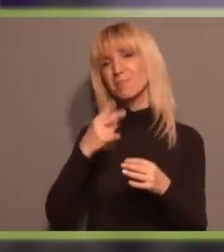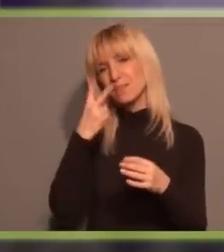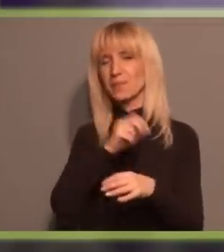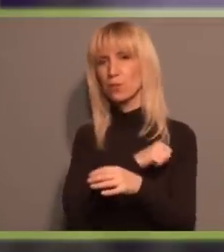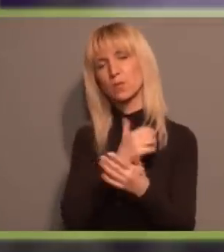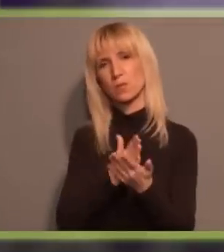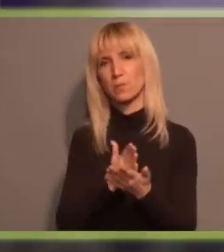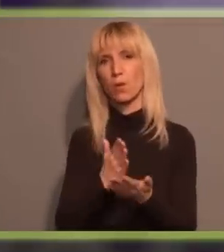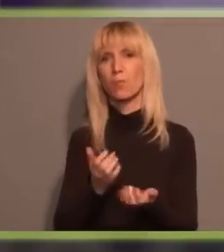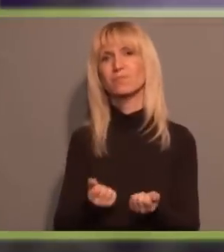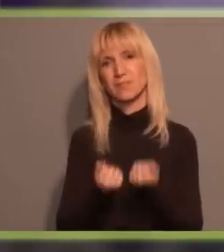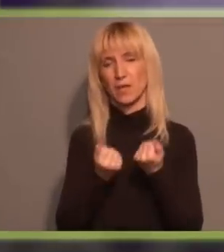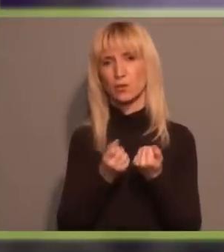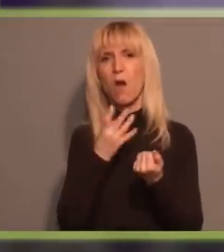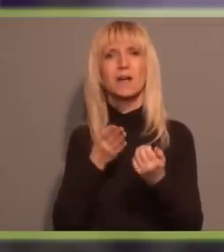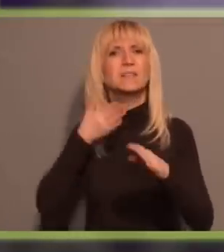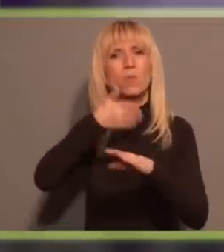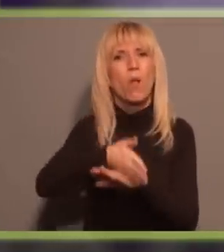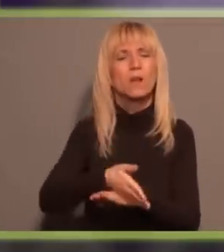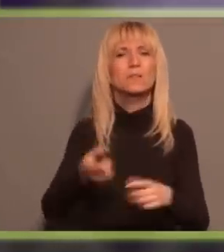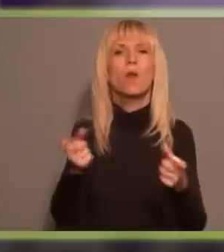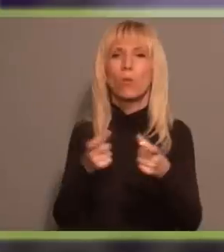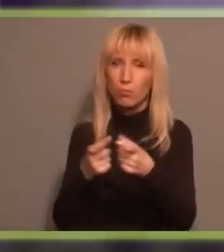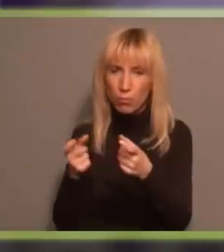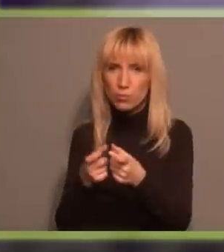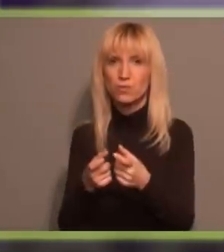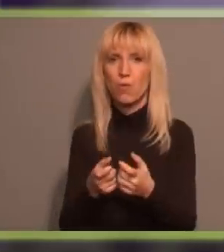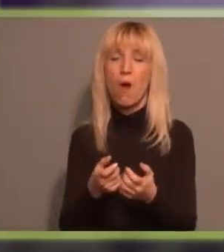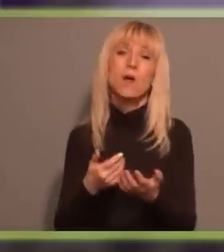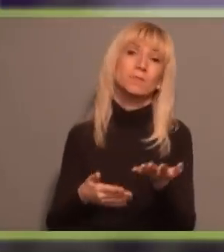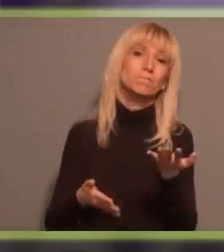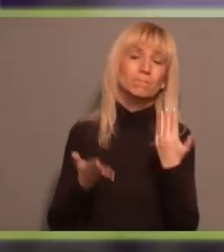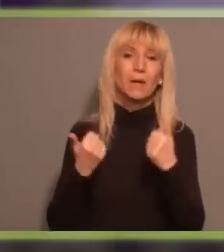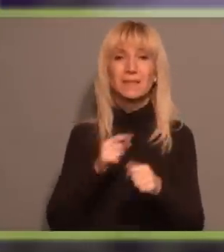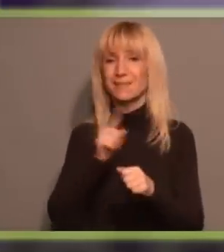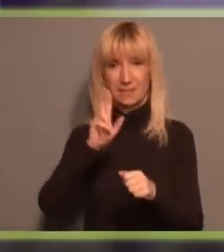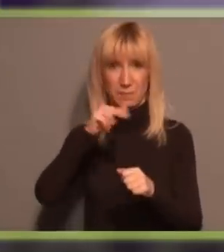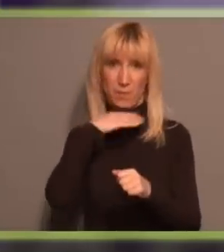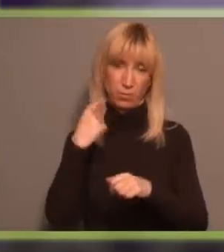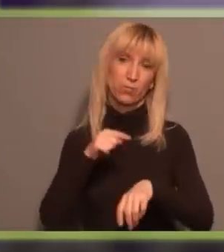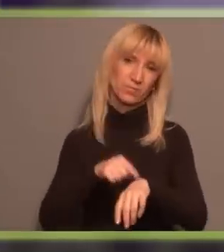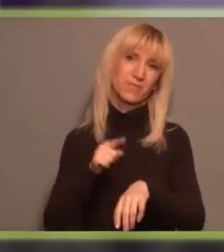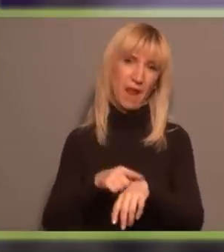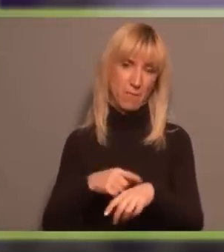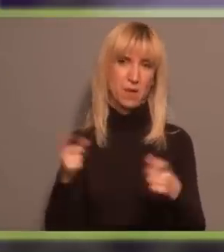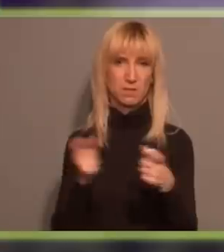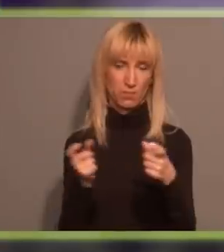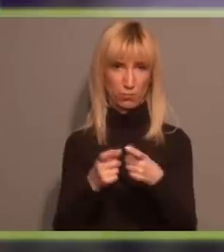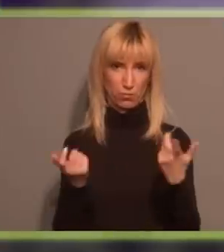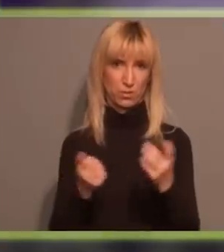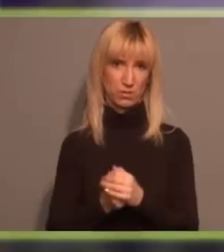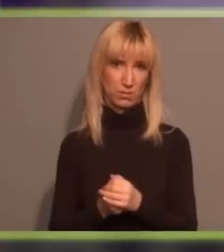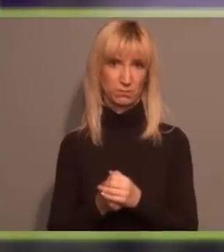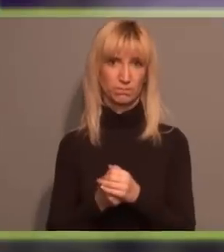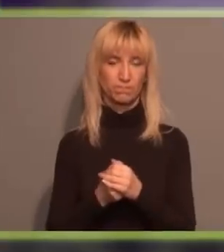jako teško u stvari ulazak u društvenom, a mada ja nisam imala baš mnogo vremena